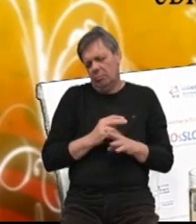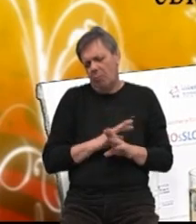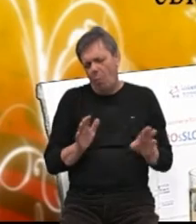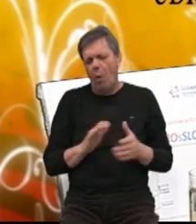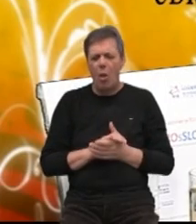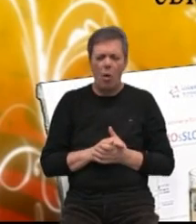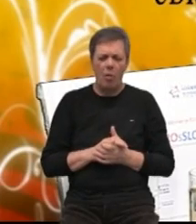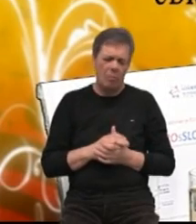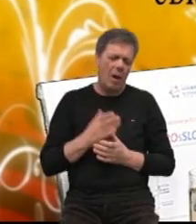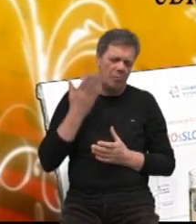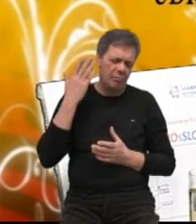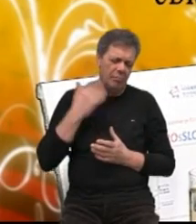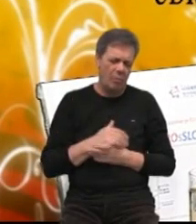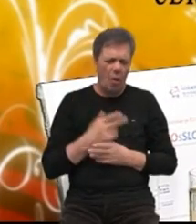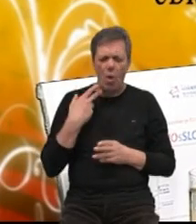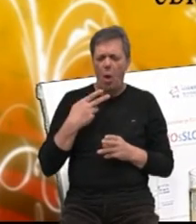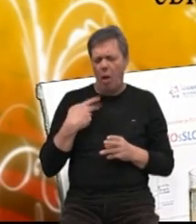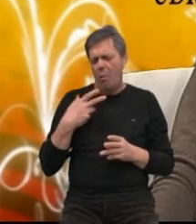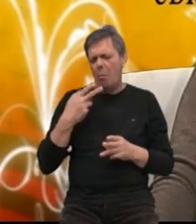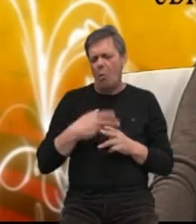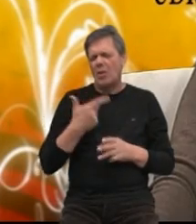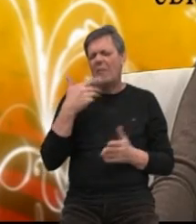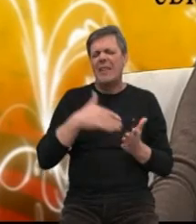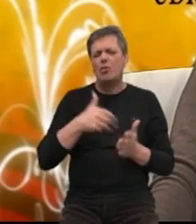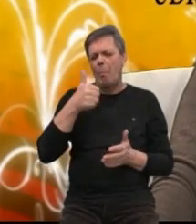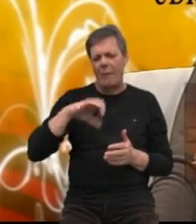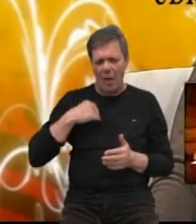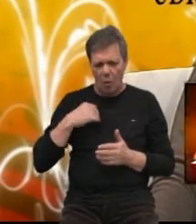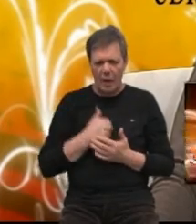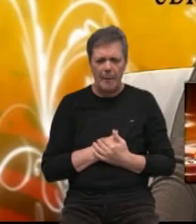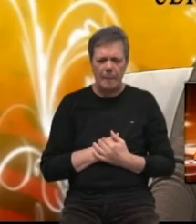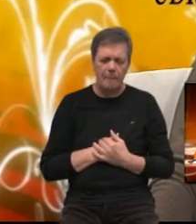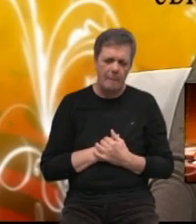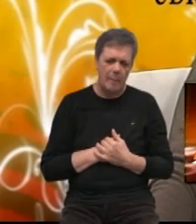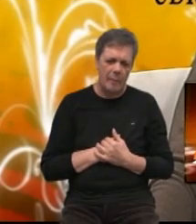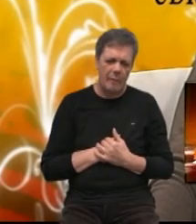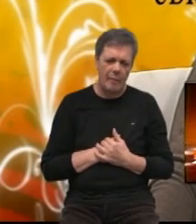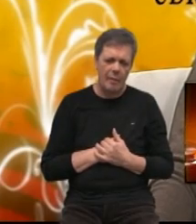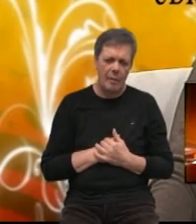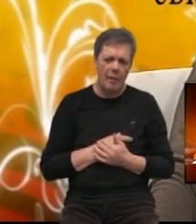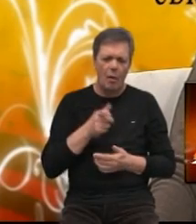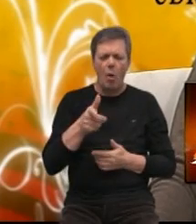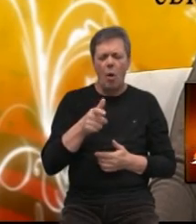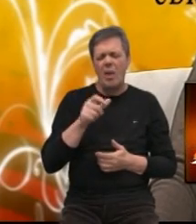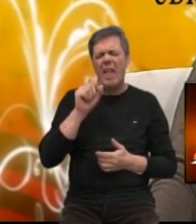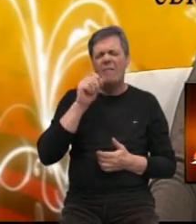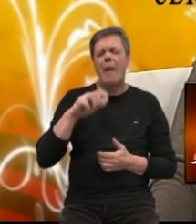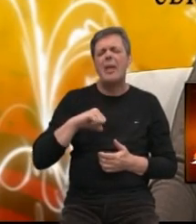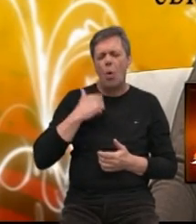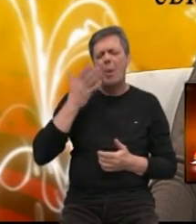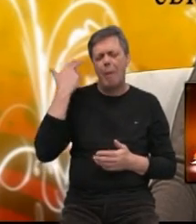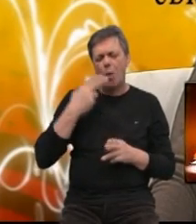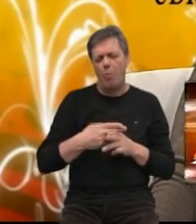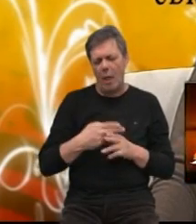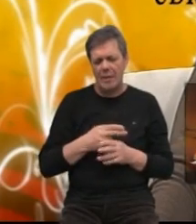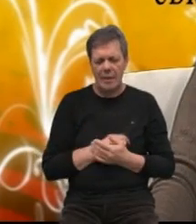ima godina. Ima. On je obolio 2001. Da, kažu obično 10 godina može se... On je 12 godina bio bolestan. Kaže